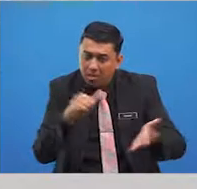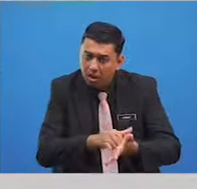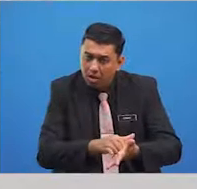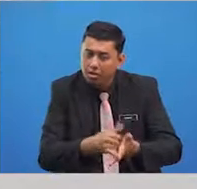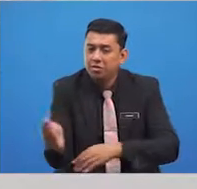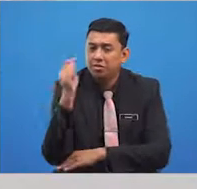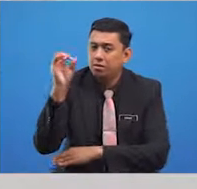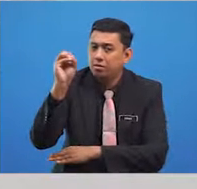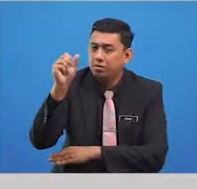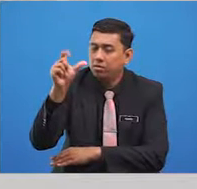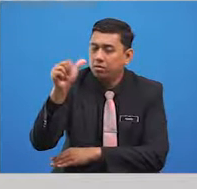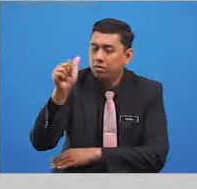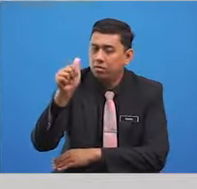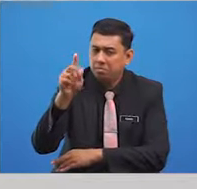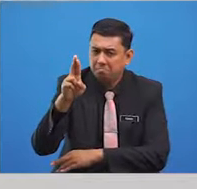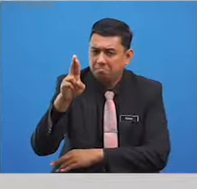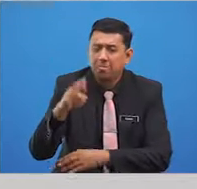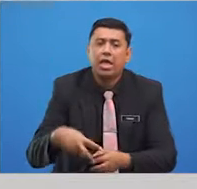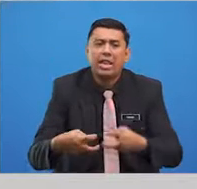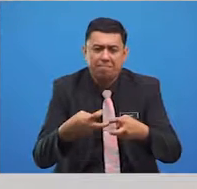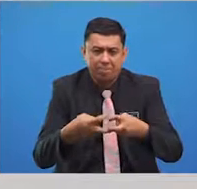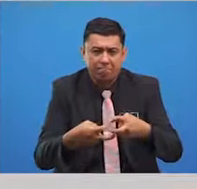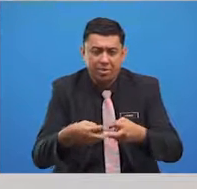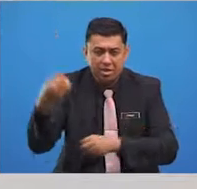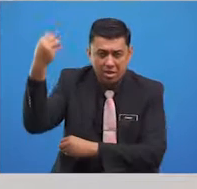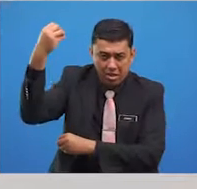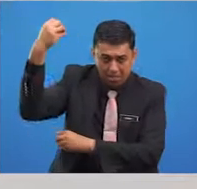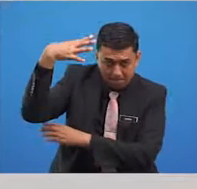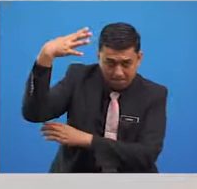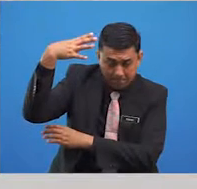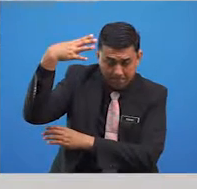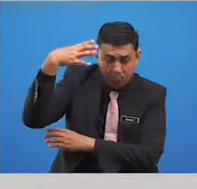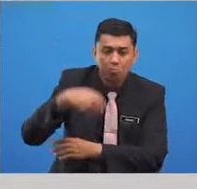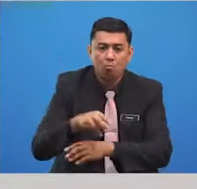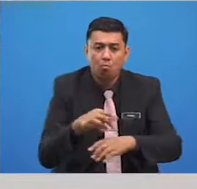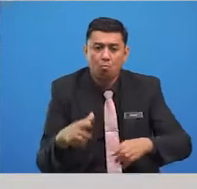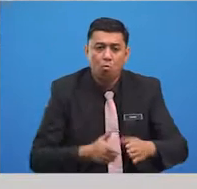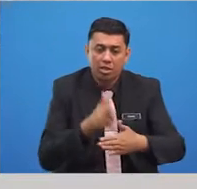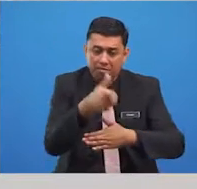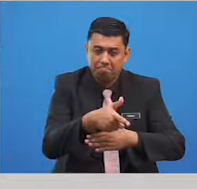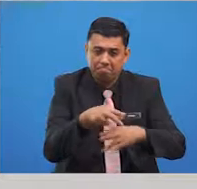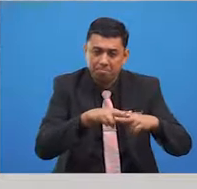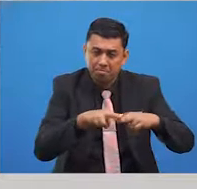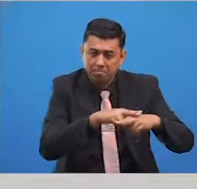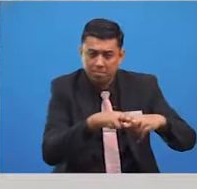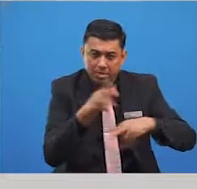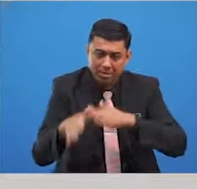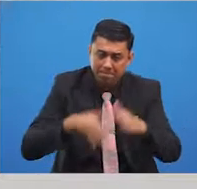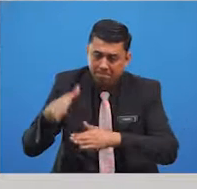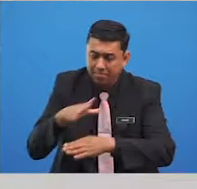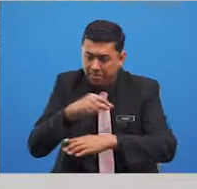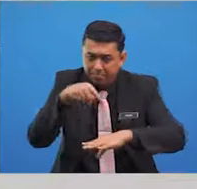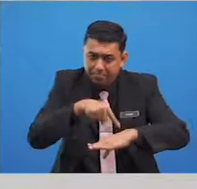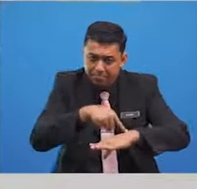solar membekalkan tenaga elektrik, lampu lintasan kereta api, kalkulator dan jam